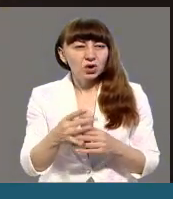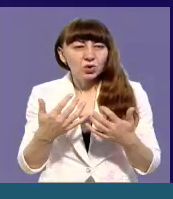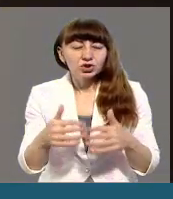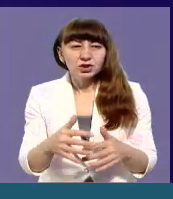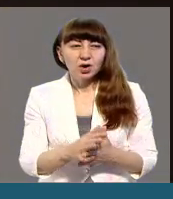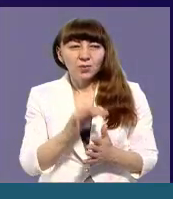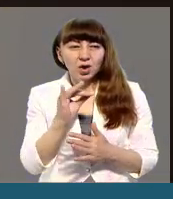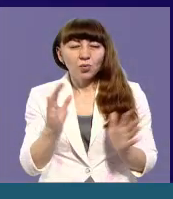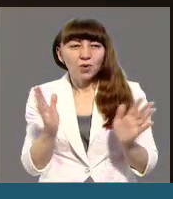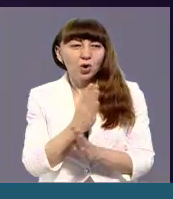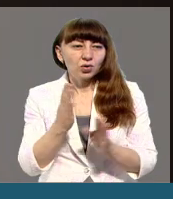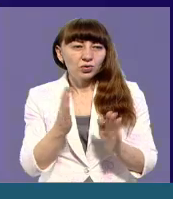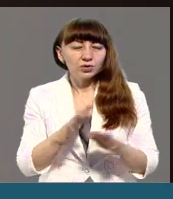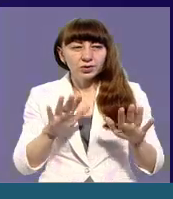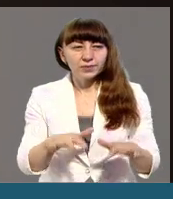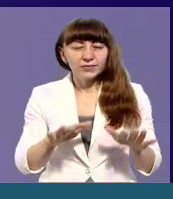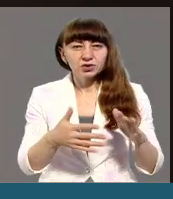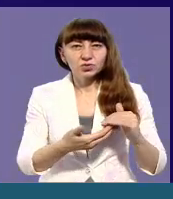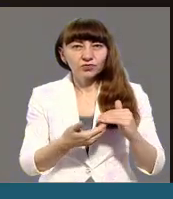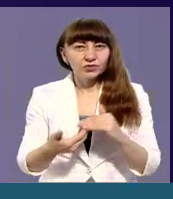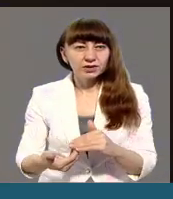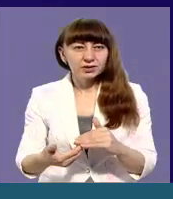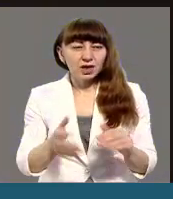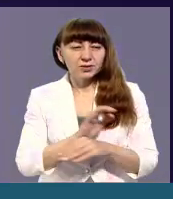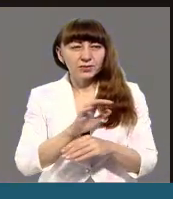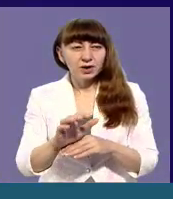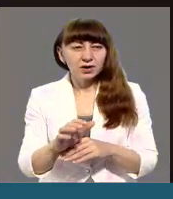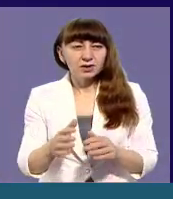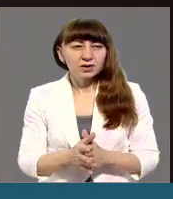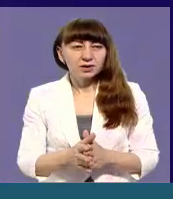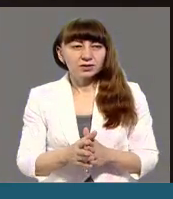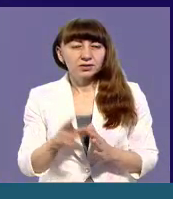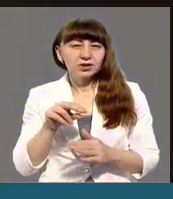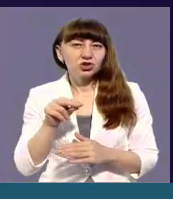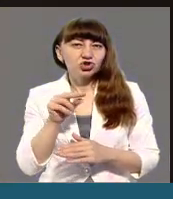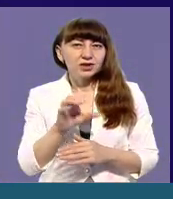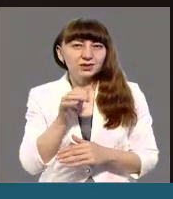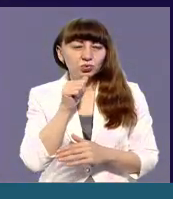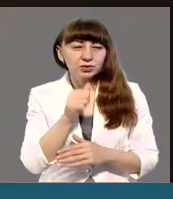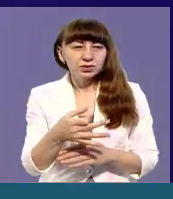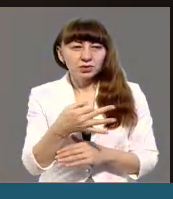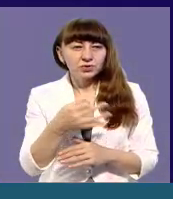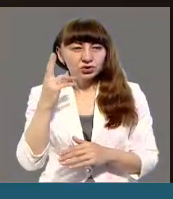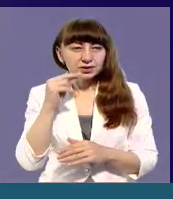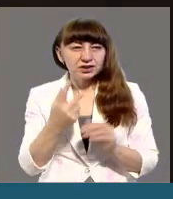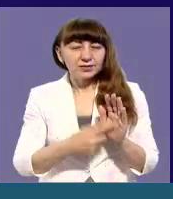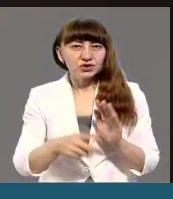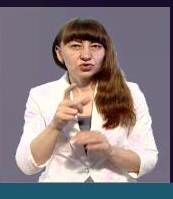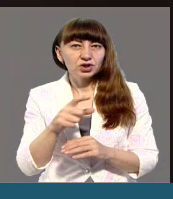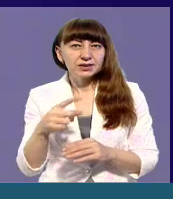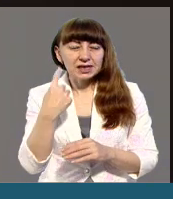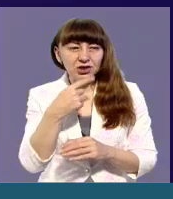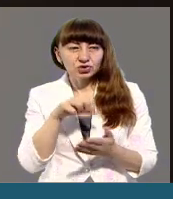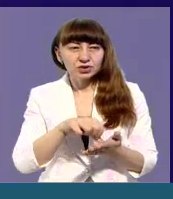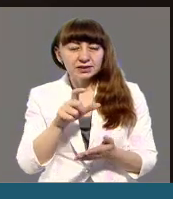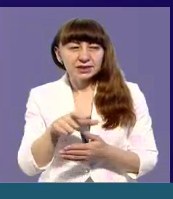неблагоприятные погодные условия к месту вызова дополнительно направлена группировка силы средств дчс Костанайской области численностью 70 человек личного